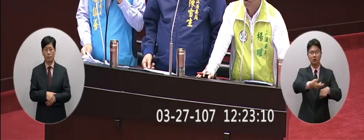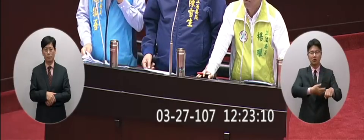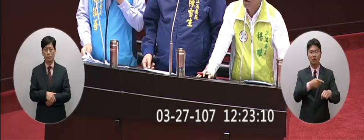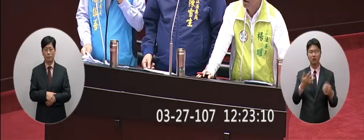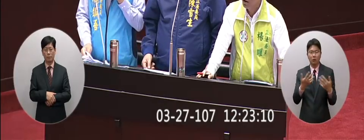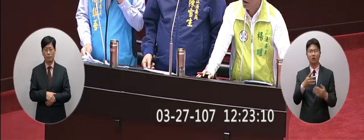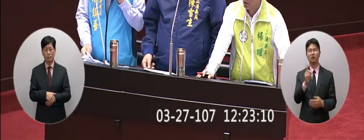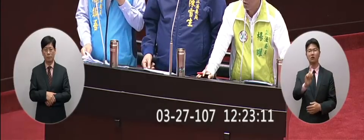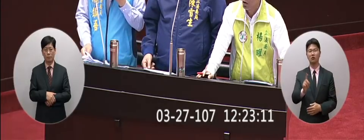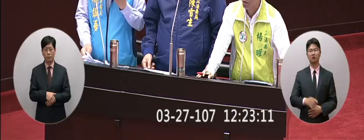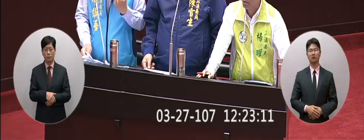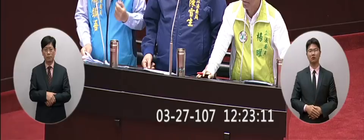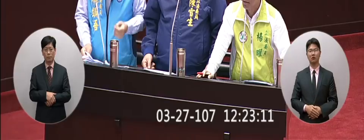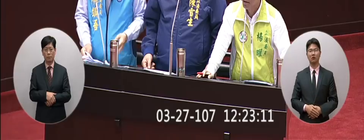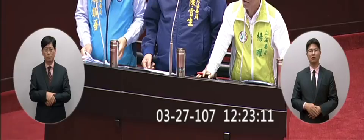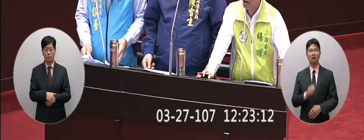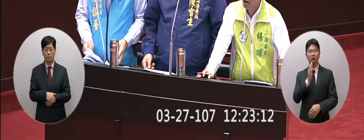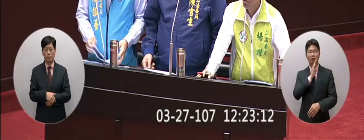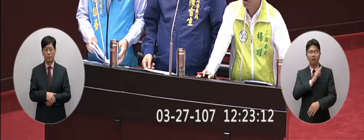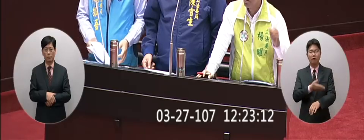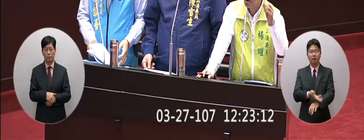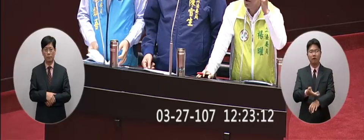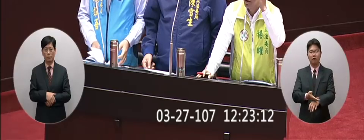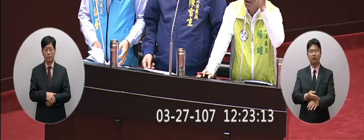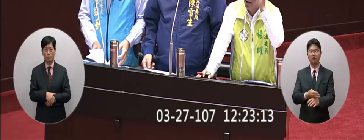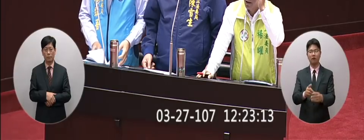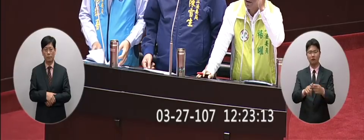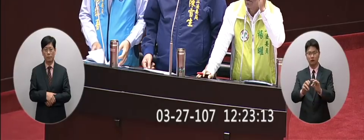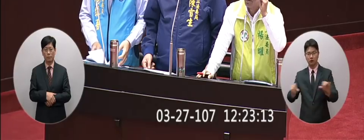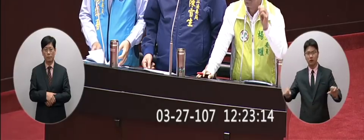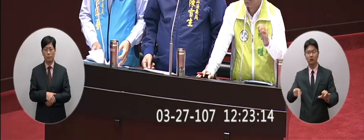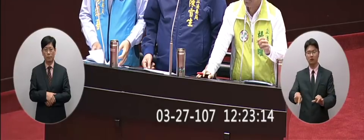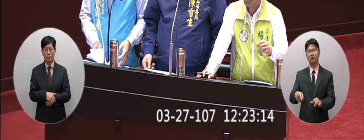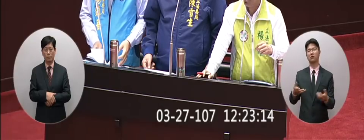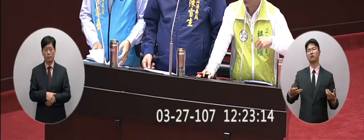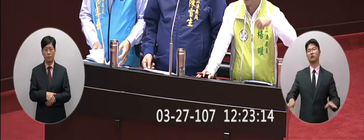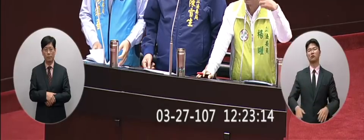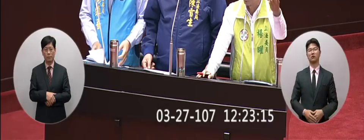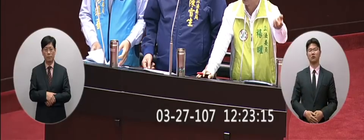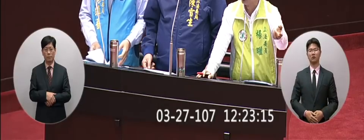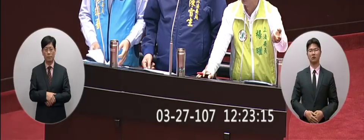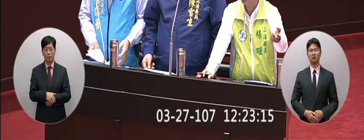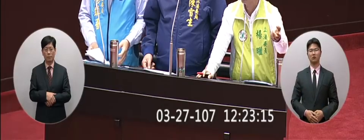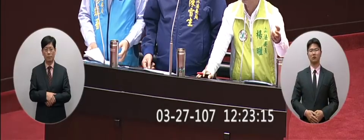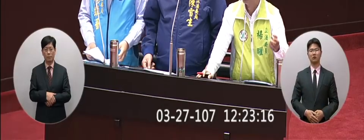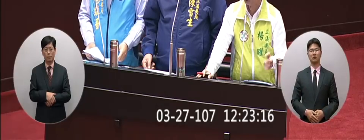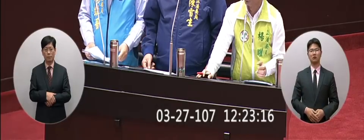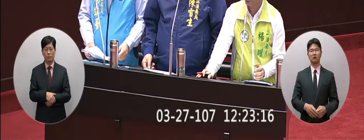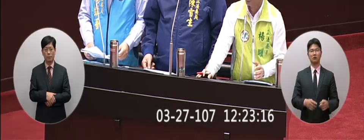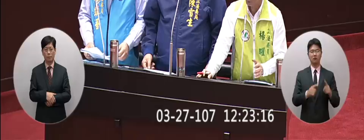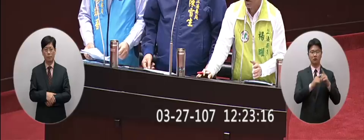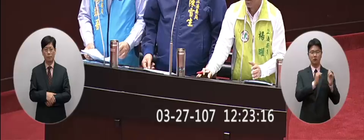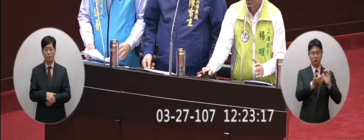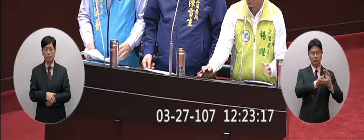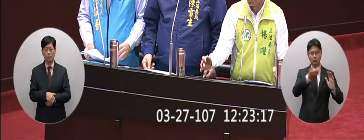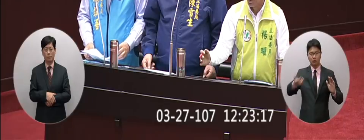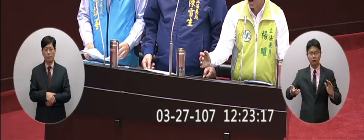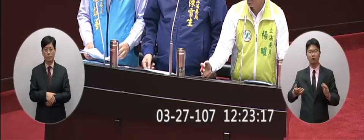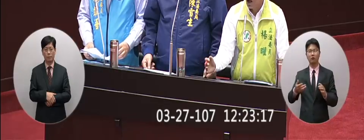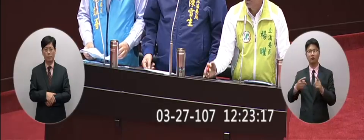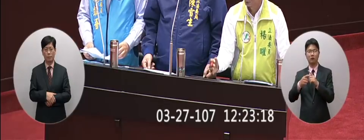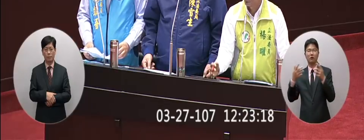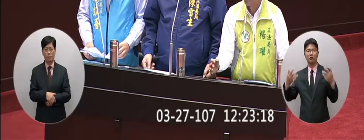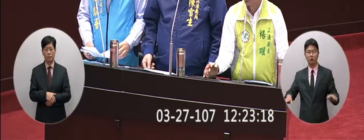题，就是废耕地很多，因为里外的乡亲多，